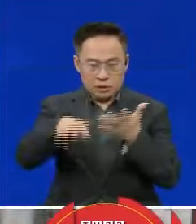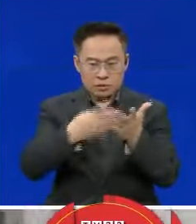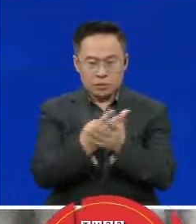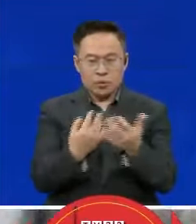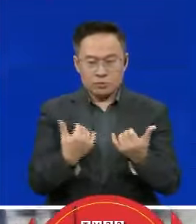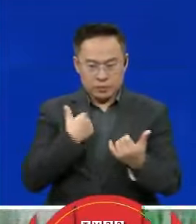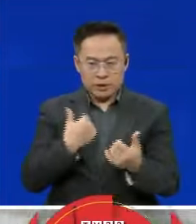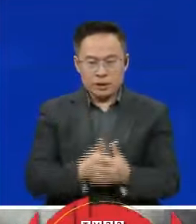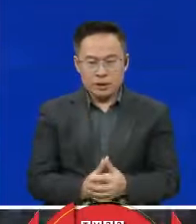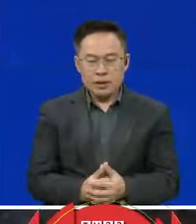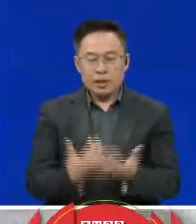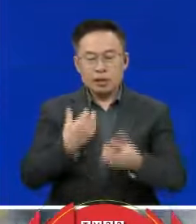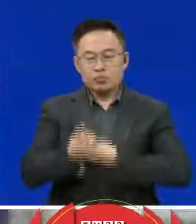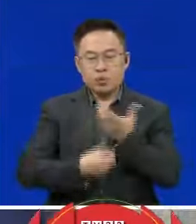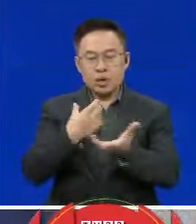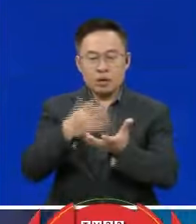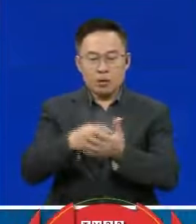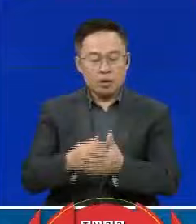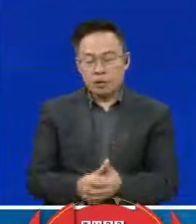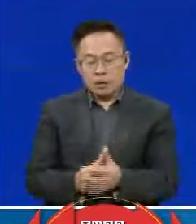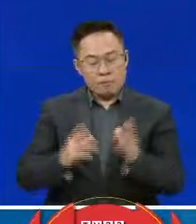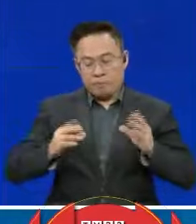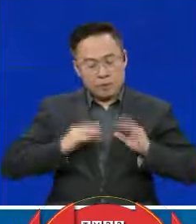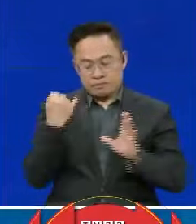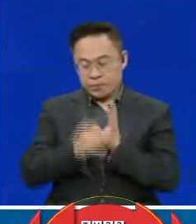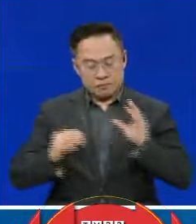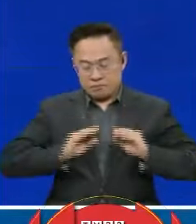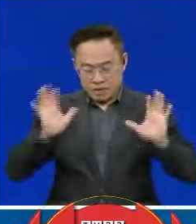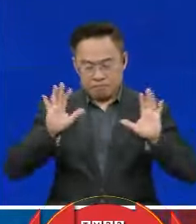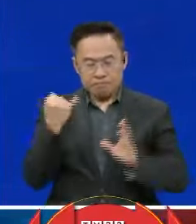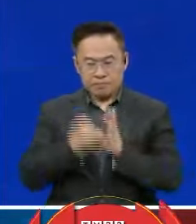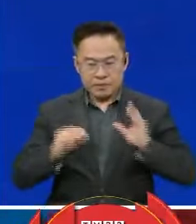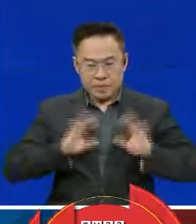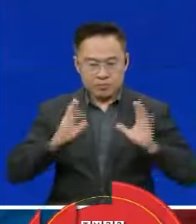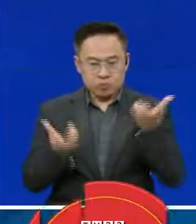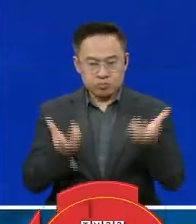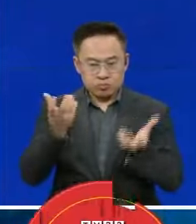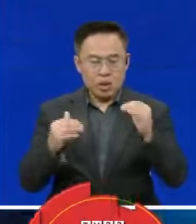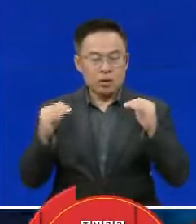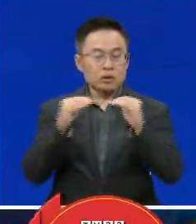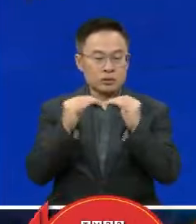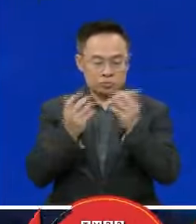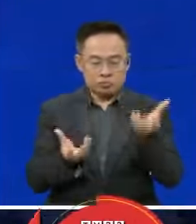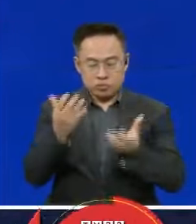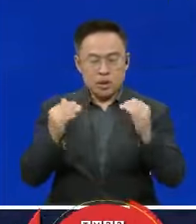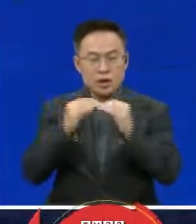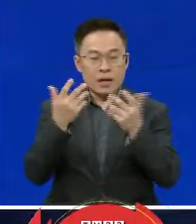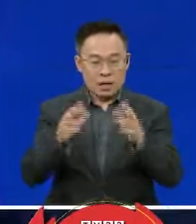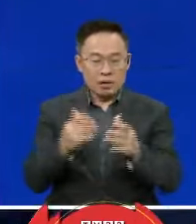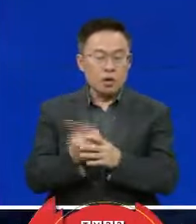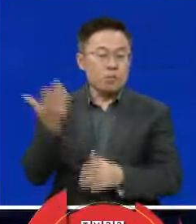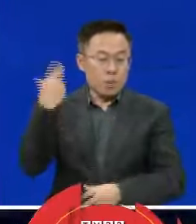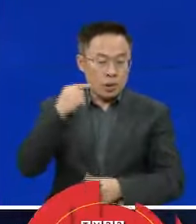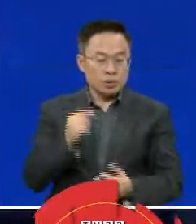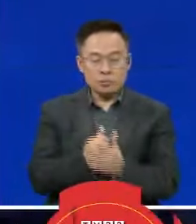มภาษณ์กับสื่อมวลชนบอกปฏิเสธทุกข้อกล่าวหานะตอนนี้ทุกอย่างอยู่ในกระบวนการยุติธรรมครับวันนี้มาถึงเมื่อวานเนี่ยเป็นการมอบตัวตามป